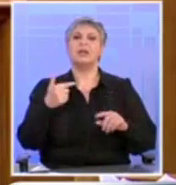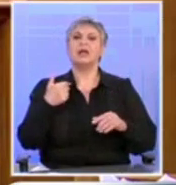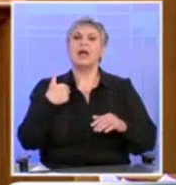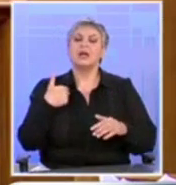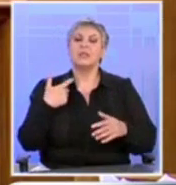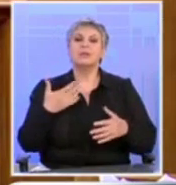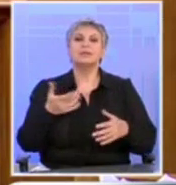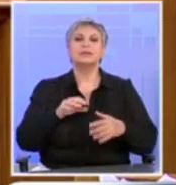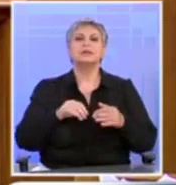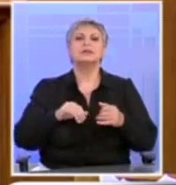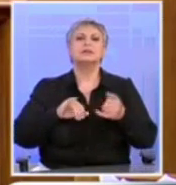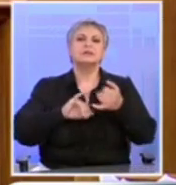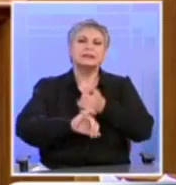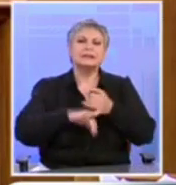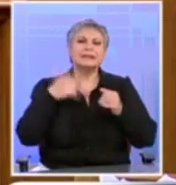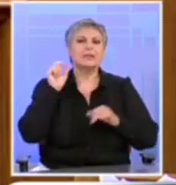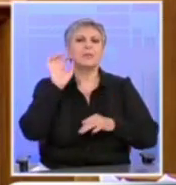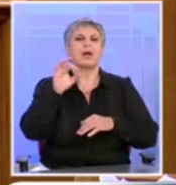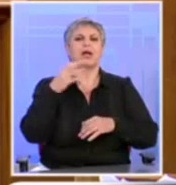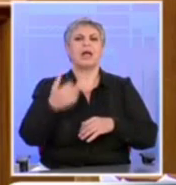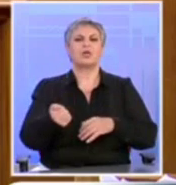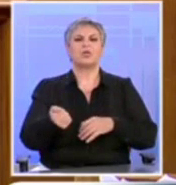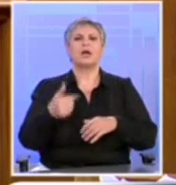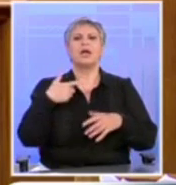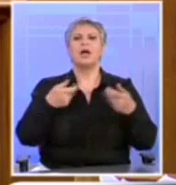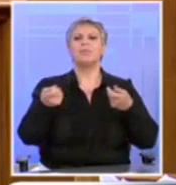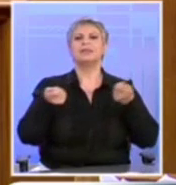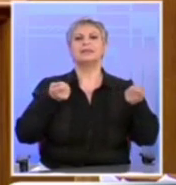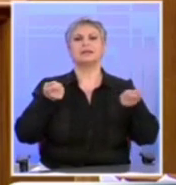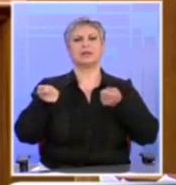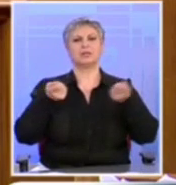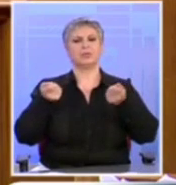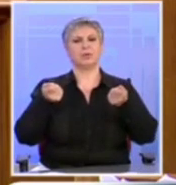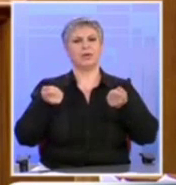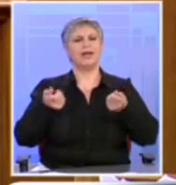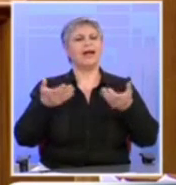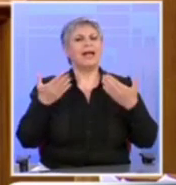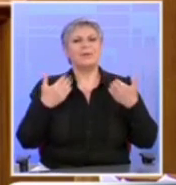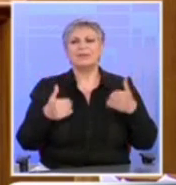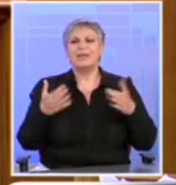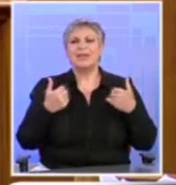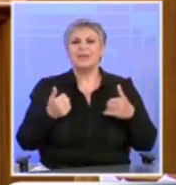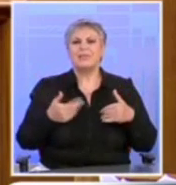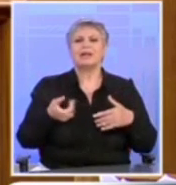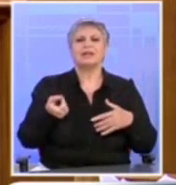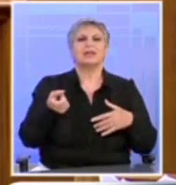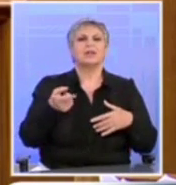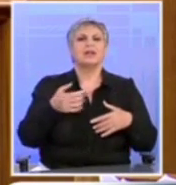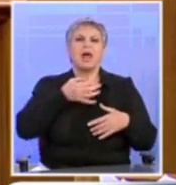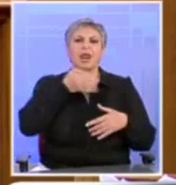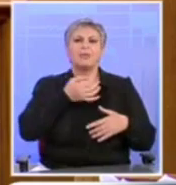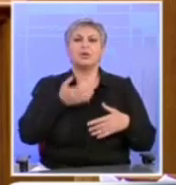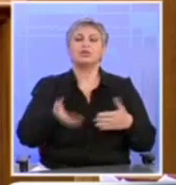Για μας δεν υπάρχει η πείνα. There is no alternative. Δηλαδή ότι δεν υπάρχει εναλλακτική.